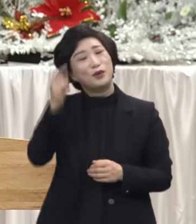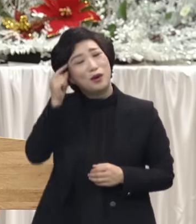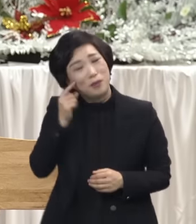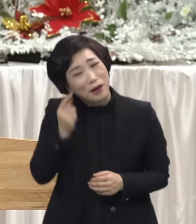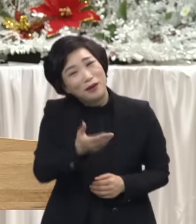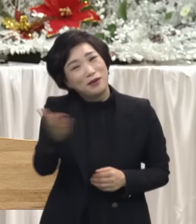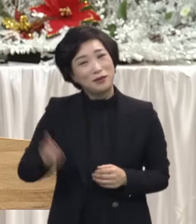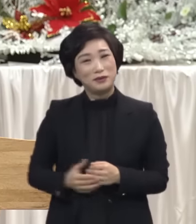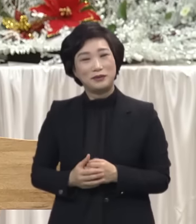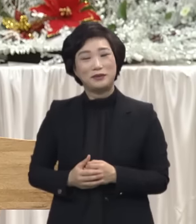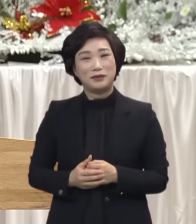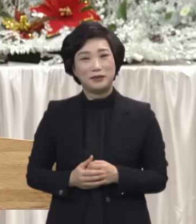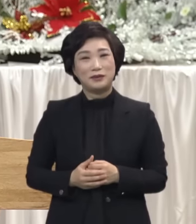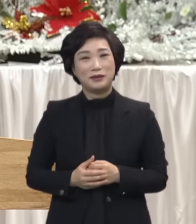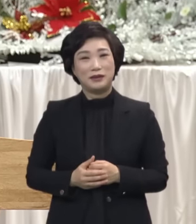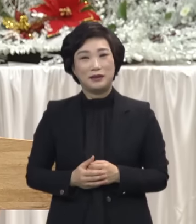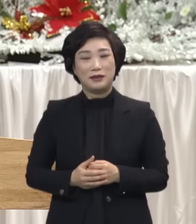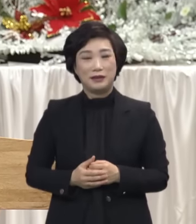예.